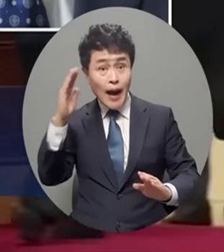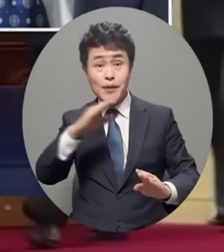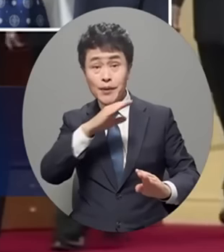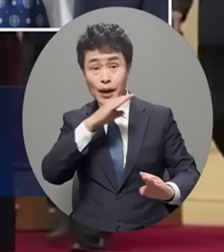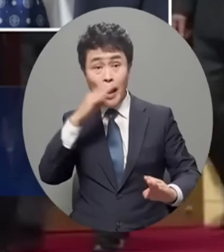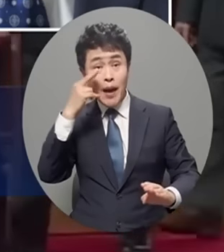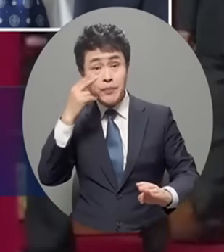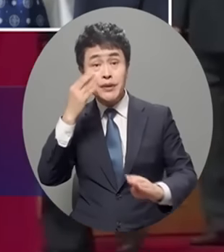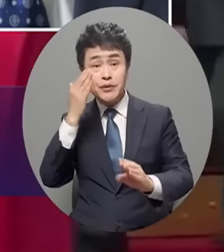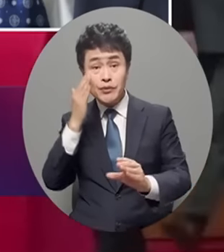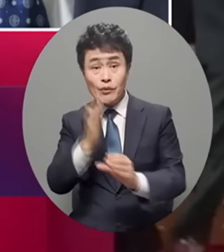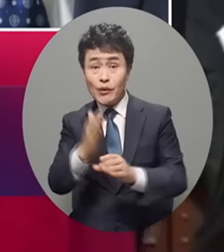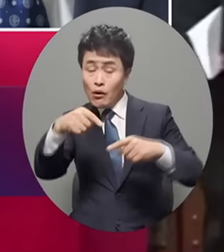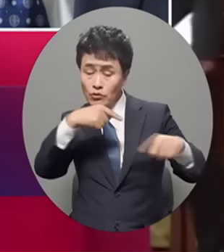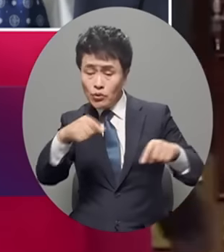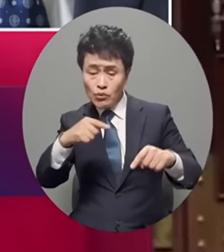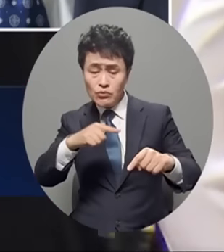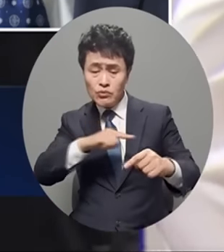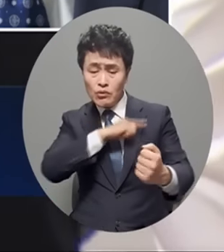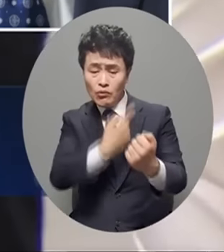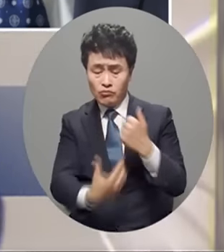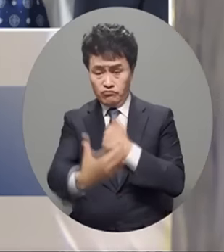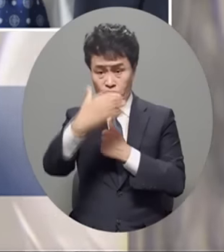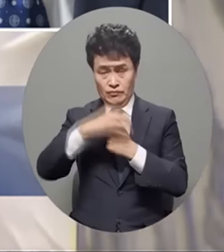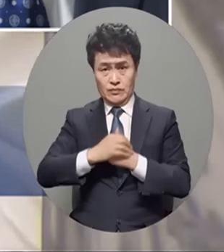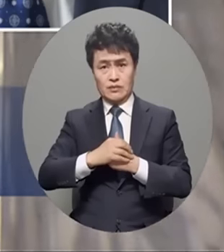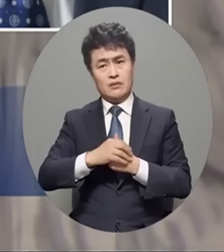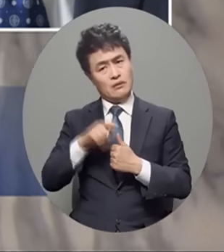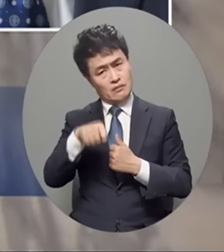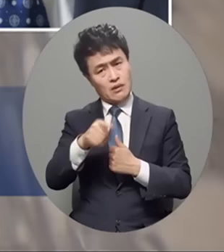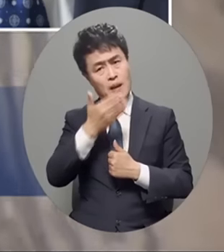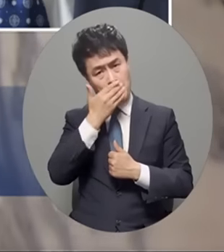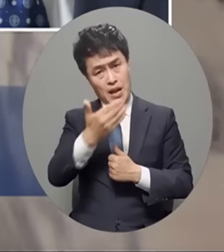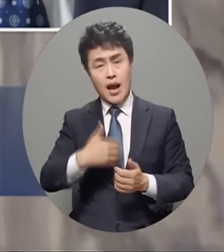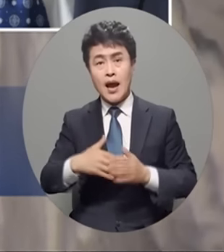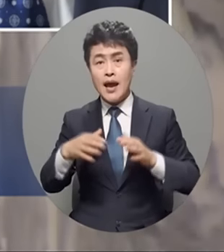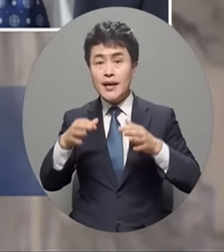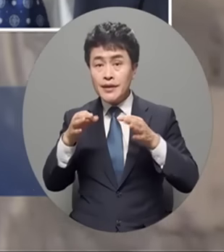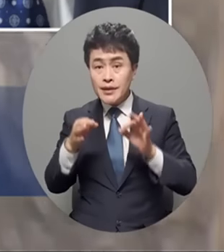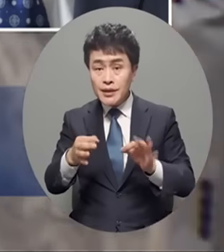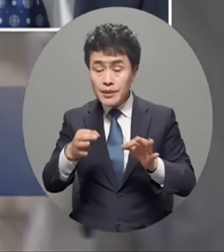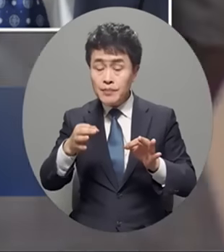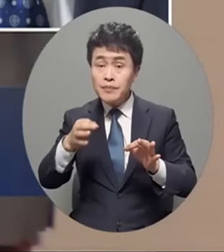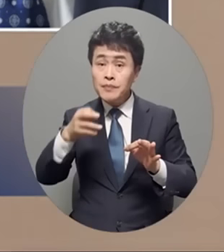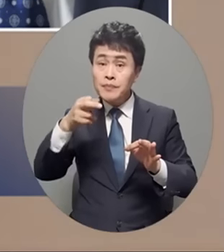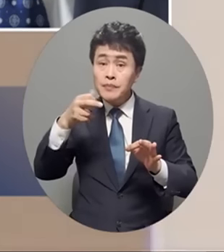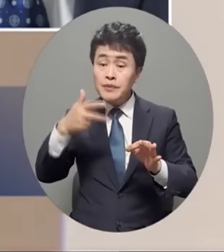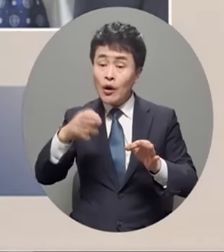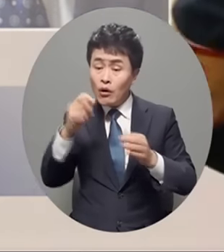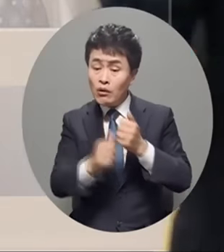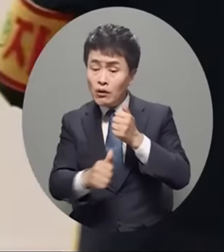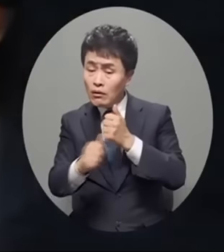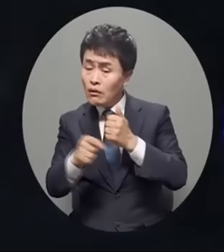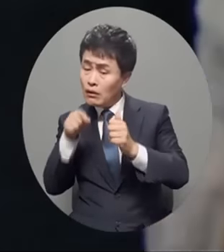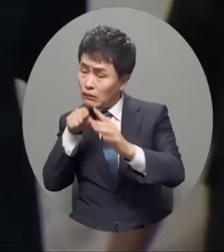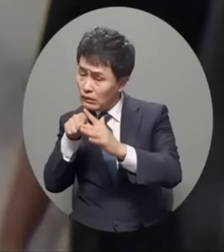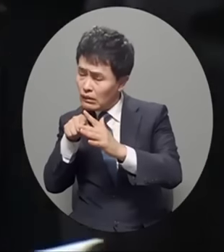관장하는 그런 권한을 위임받았다고 볼 수가 있는 거고요. 김정은의 의중을 반영을 해서 악역을 맡고